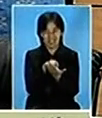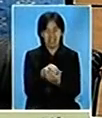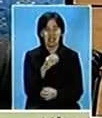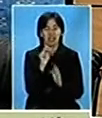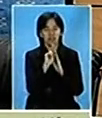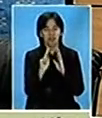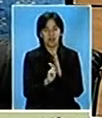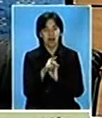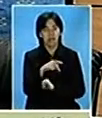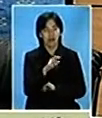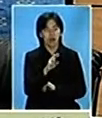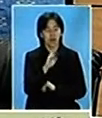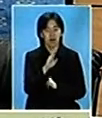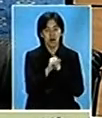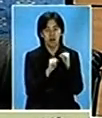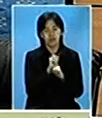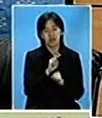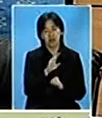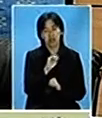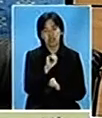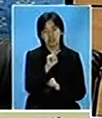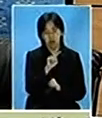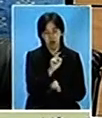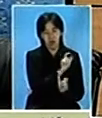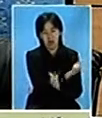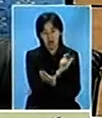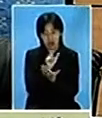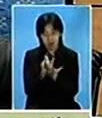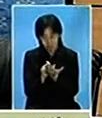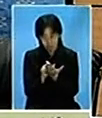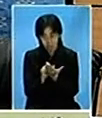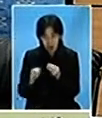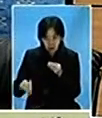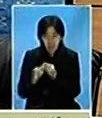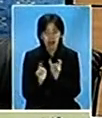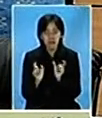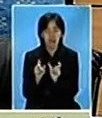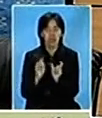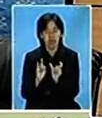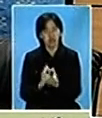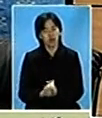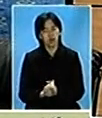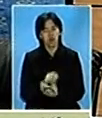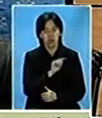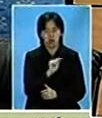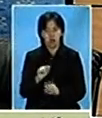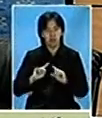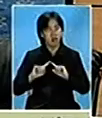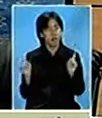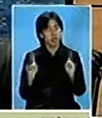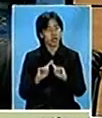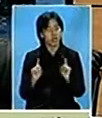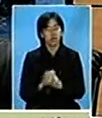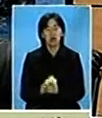พ.ร.บ. 2542เนี่ยนะครับแล้วตัดคำว่าสัตว์ออกอันนี้คำนิยาม2พ.ร.บ.นี้ต่างกันนะครับ